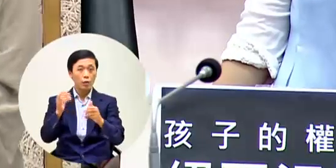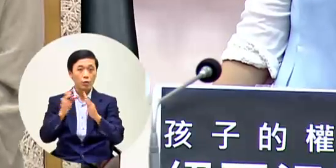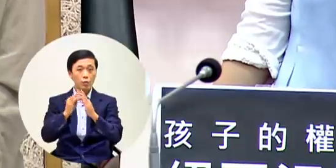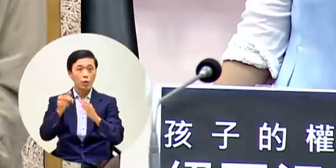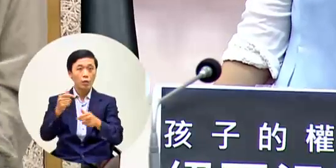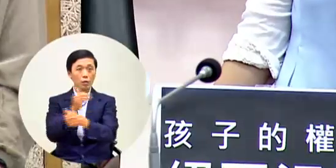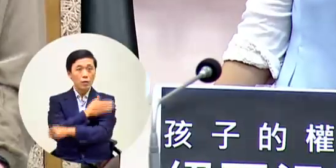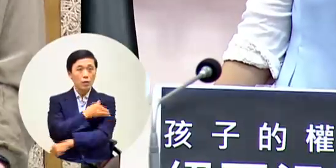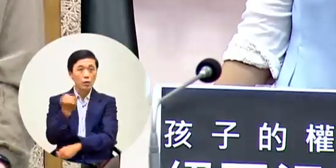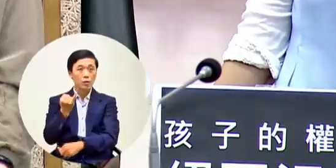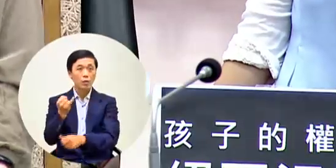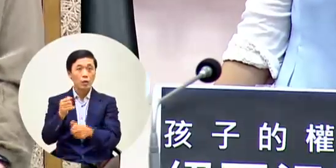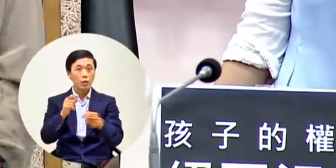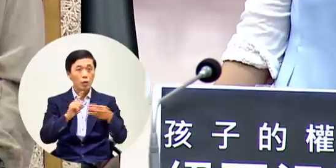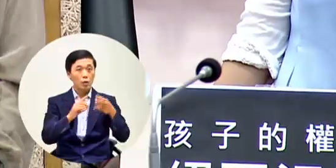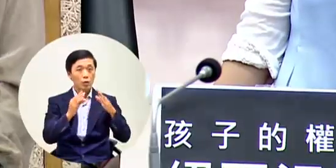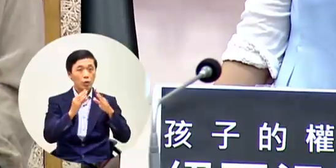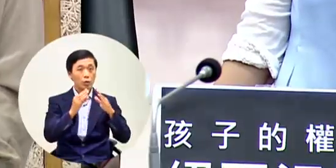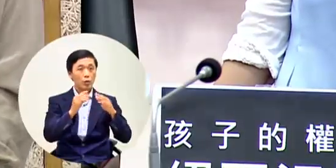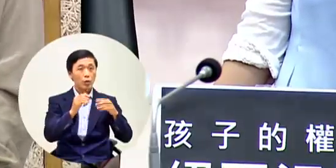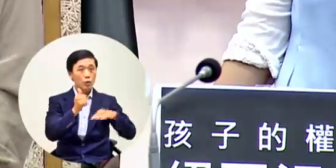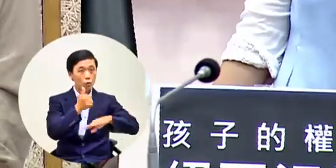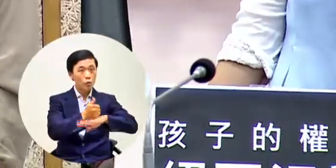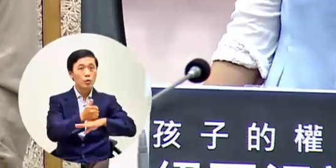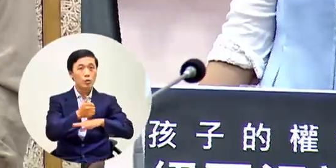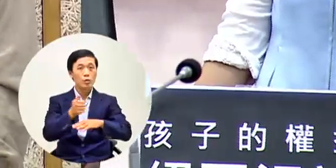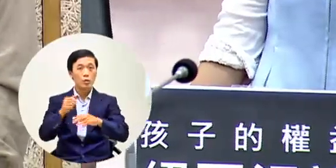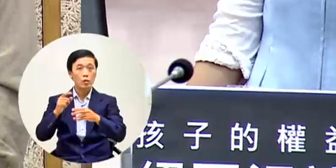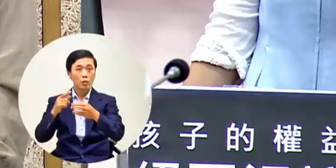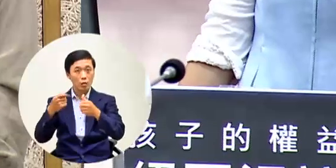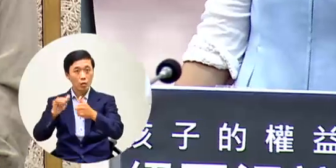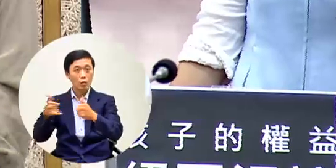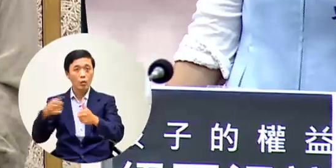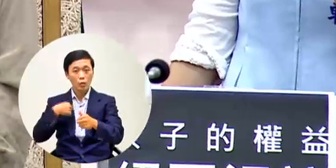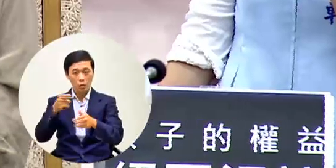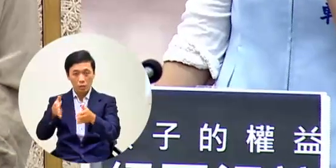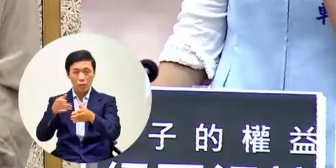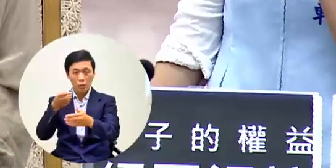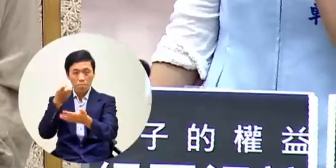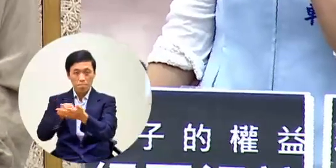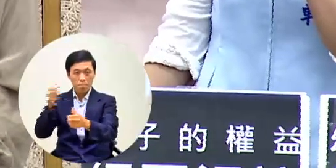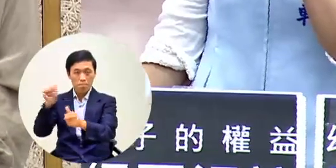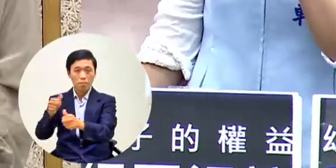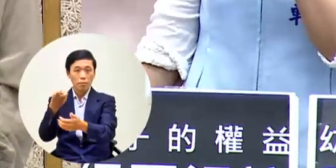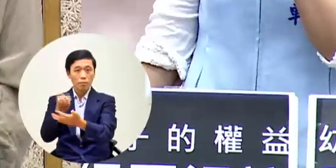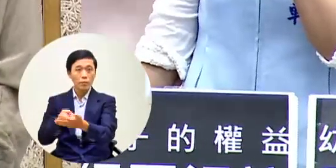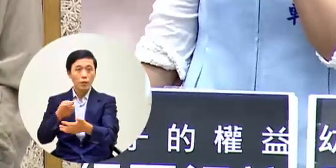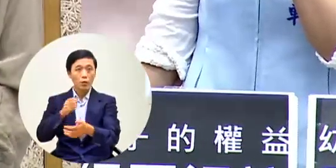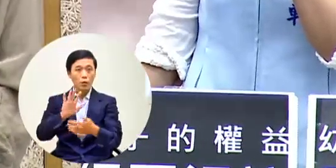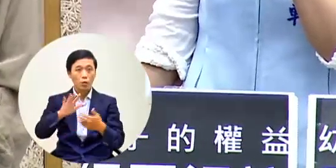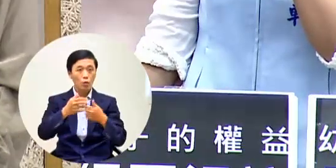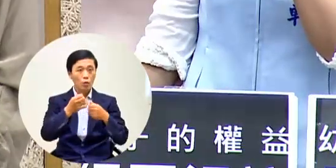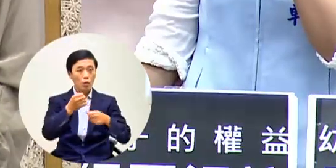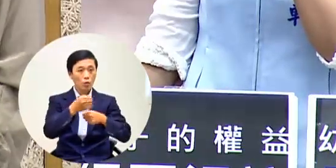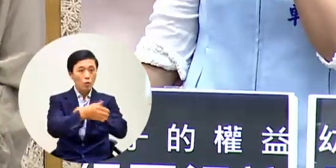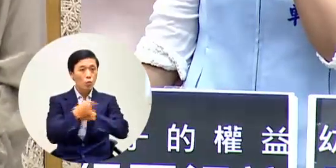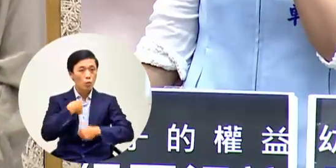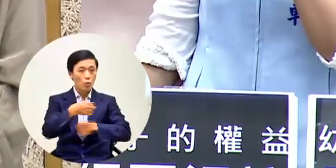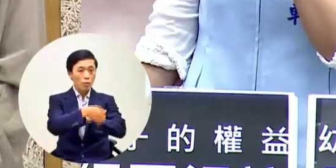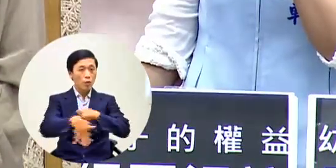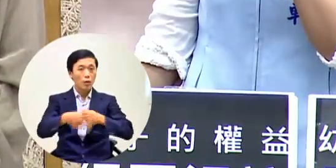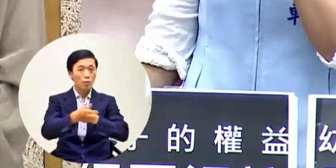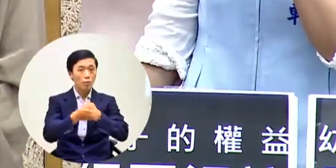员。这个部分我们会来严惩，因为同仁有在跟我说，有在跟我讲说，他们现在正在查证，就是相关的，包括有一些录